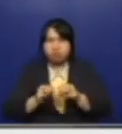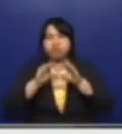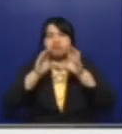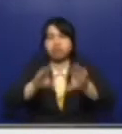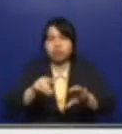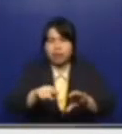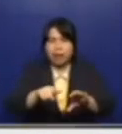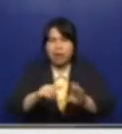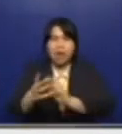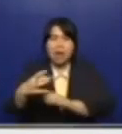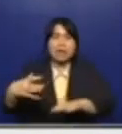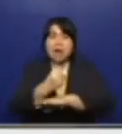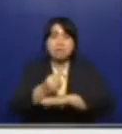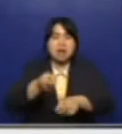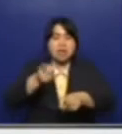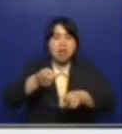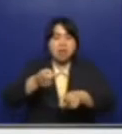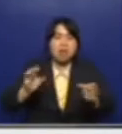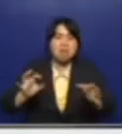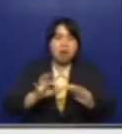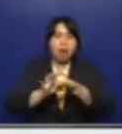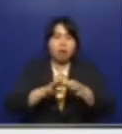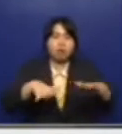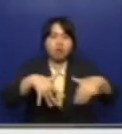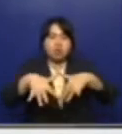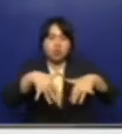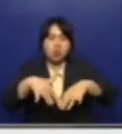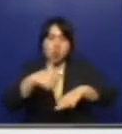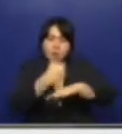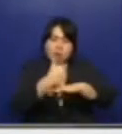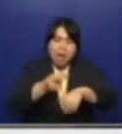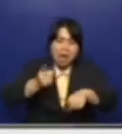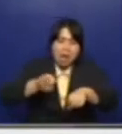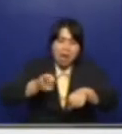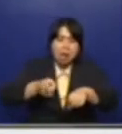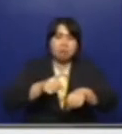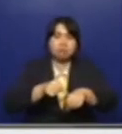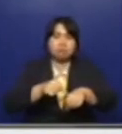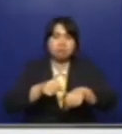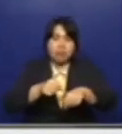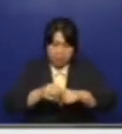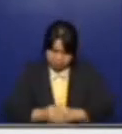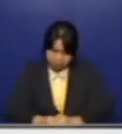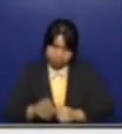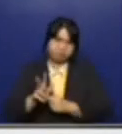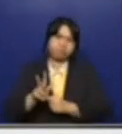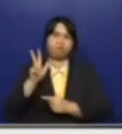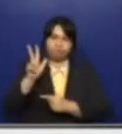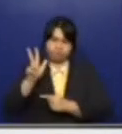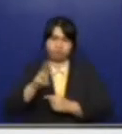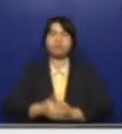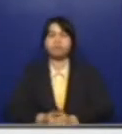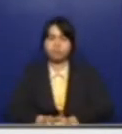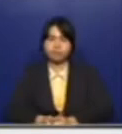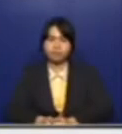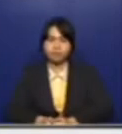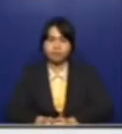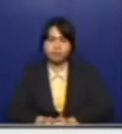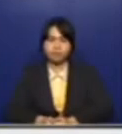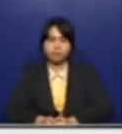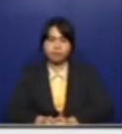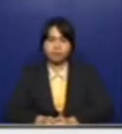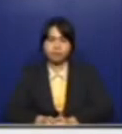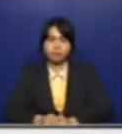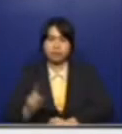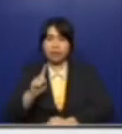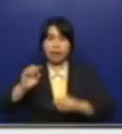ไม่ให้ขยับหรือล็อกการเมืองท้องถิ่นไว้ทั้งหมดประเด็นที่3ตั้งรัฐข้